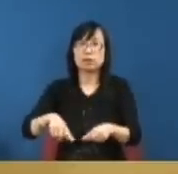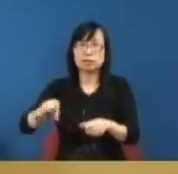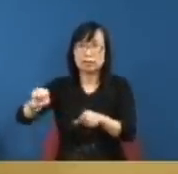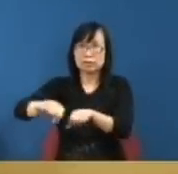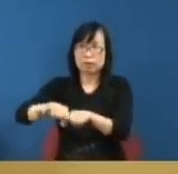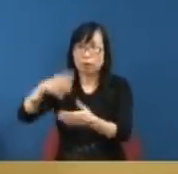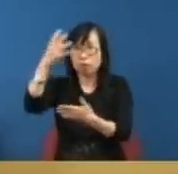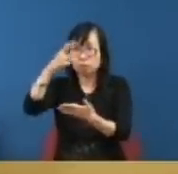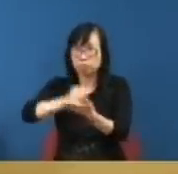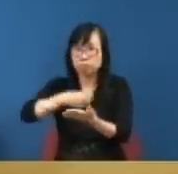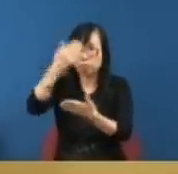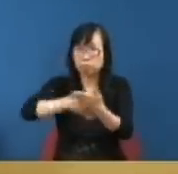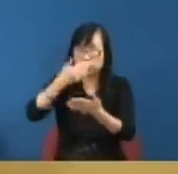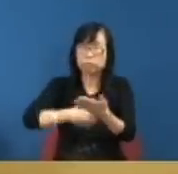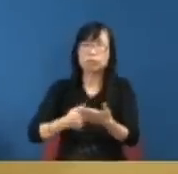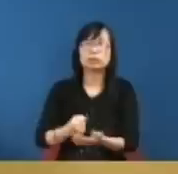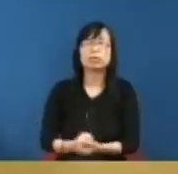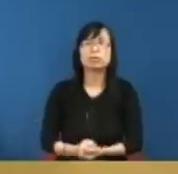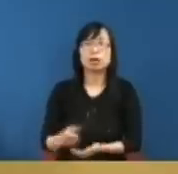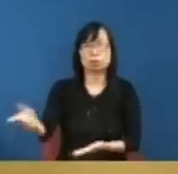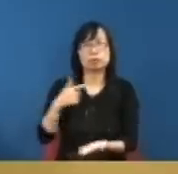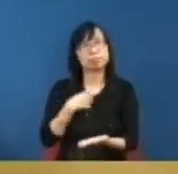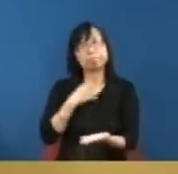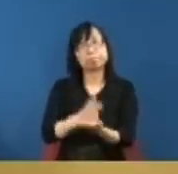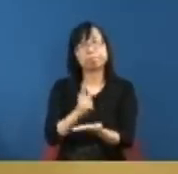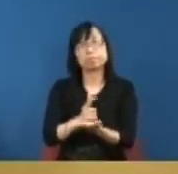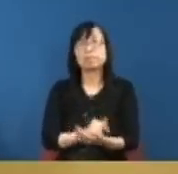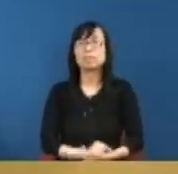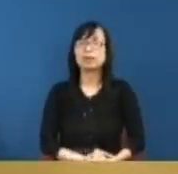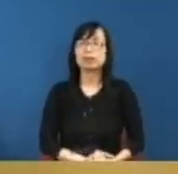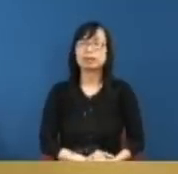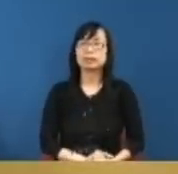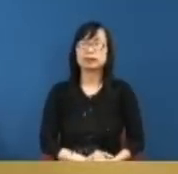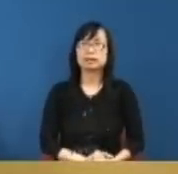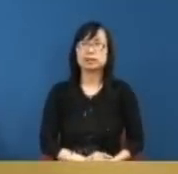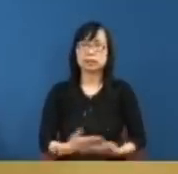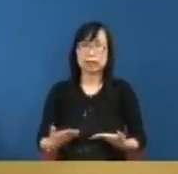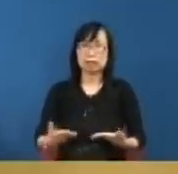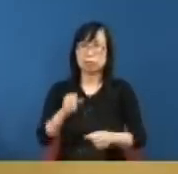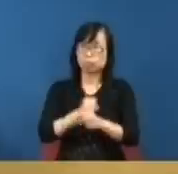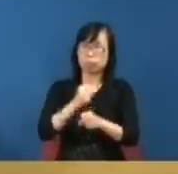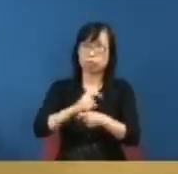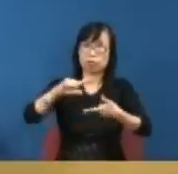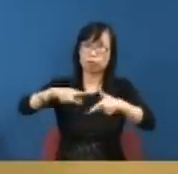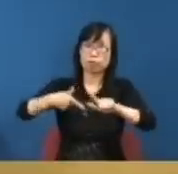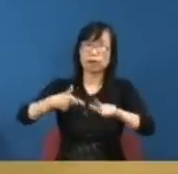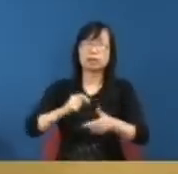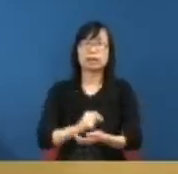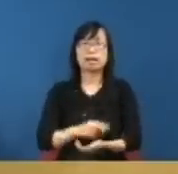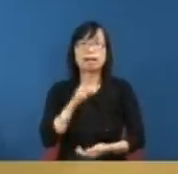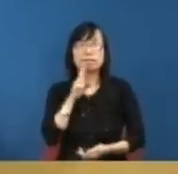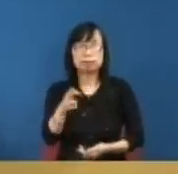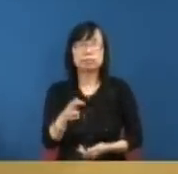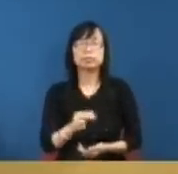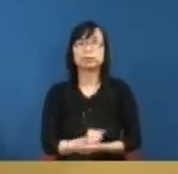大的剝削，我覺得這個是非常、就是、非常之重要。而這個這樣的做法呢，我相信是必然會令到